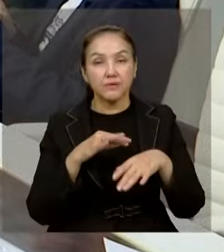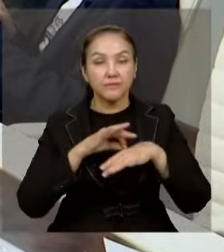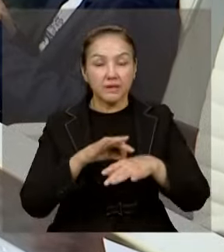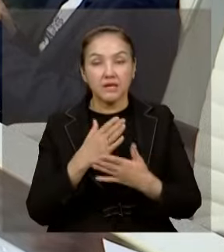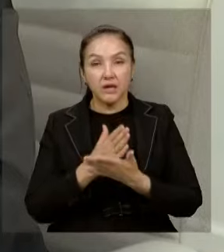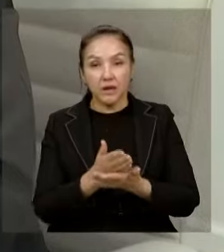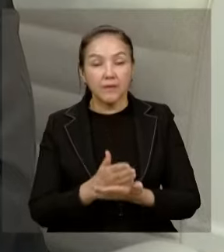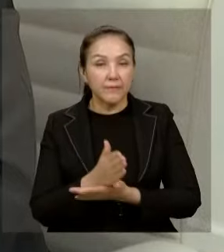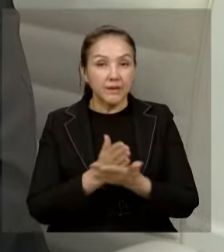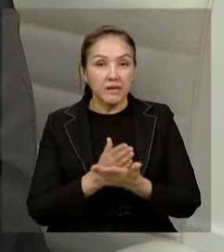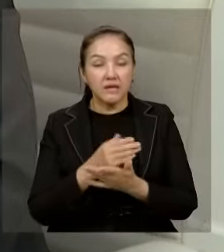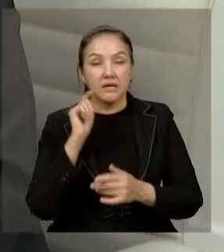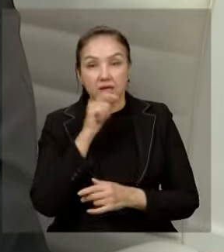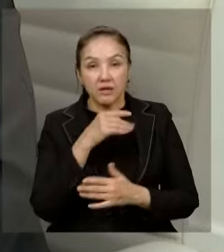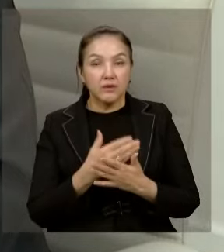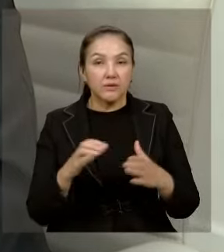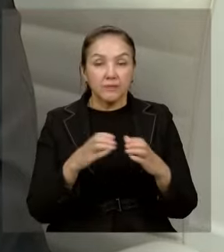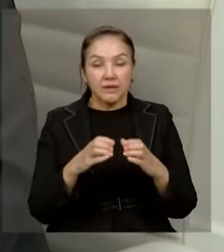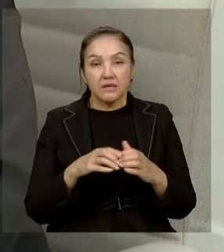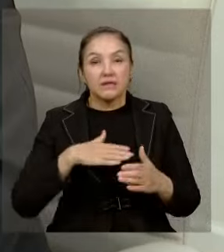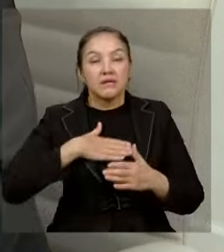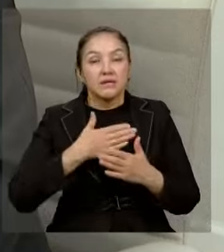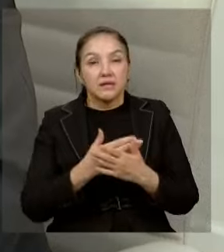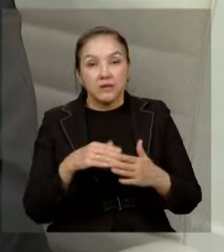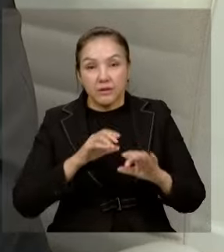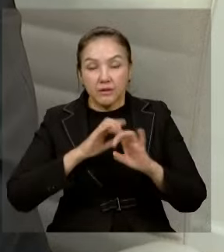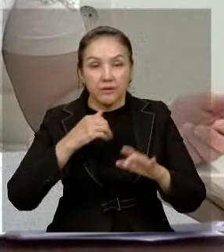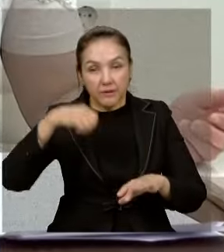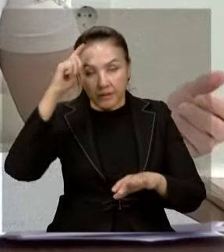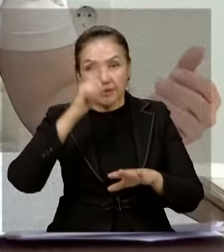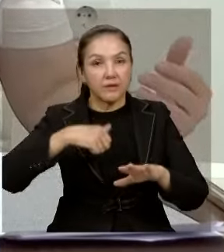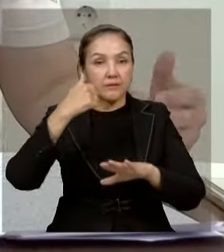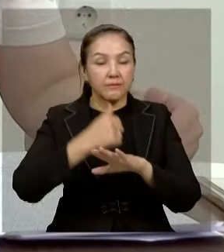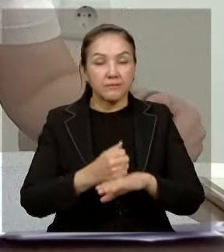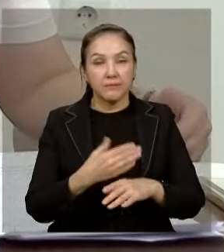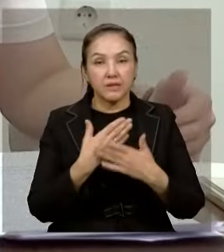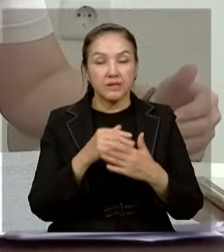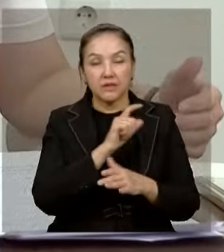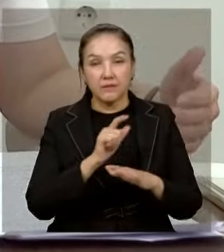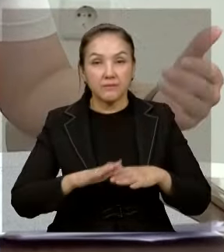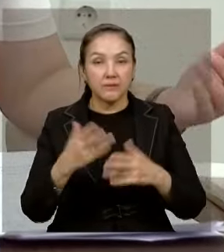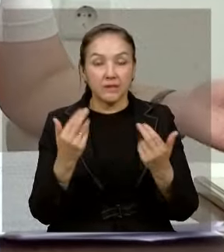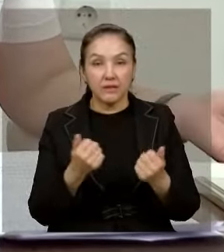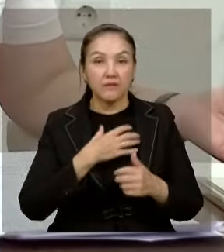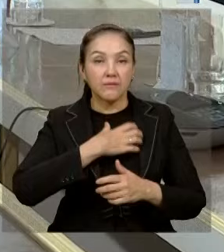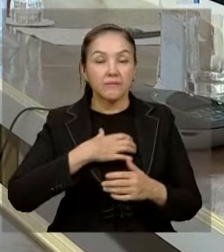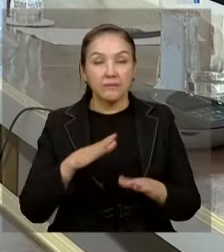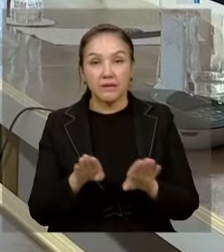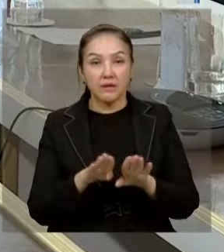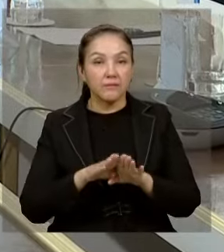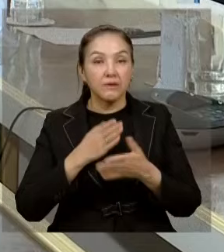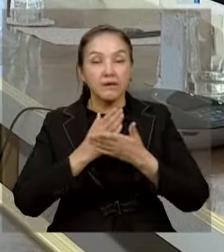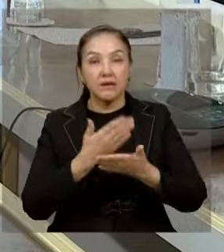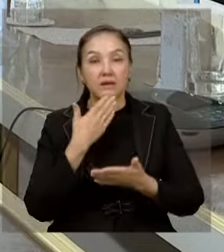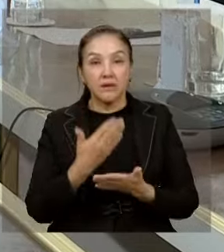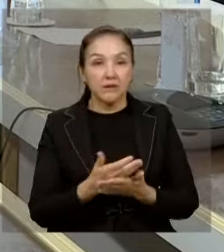реализации политических экономических и социальных инициатив изложенных главой государства в посланий народу страны безусловно важнейшим аспектом в обращении